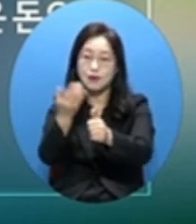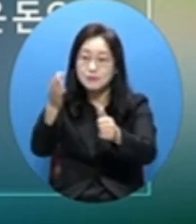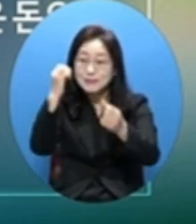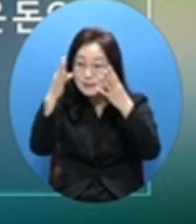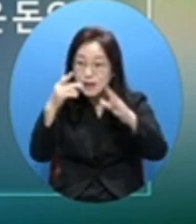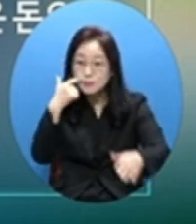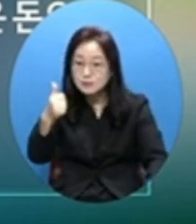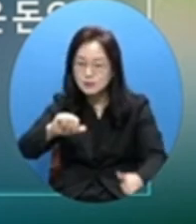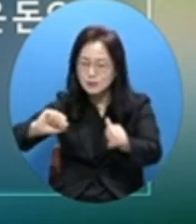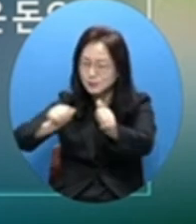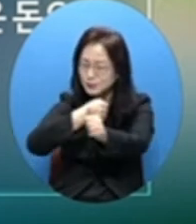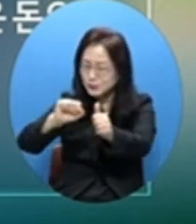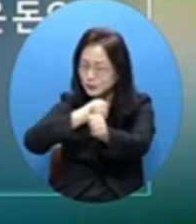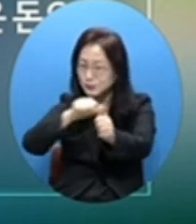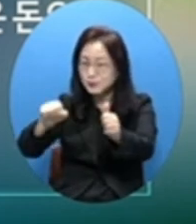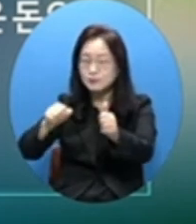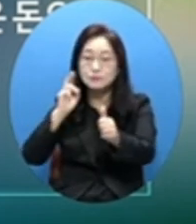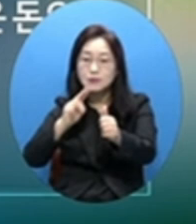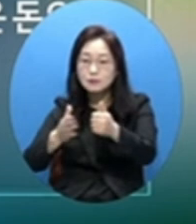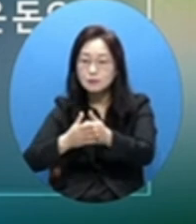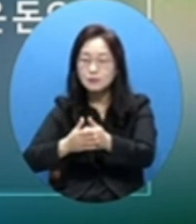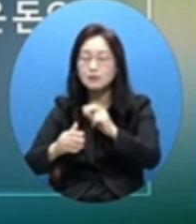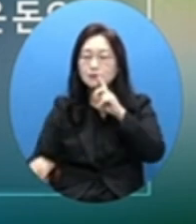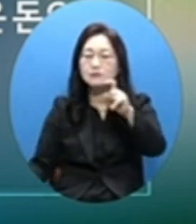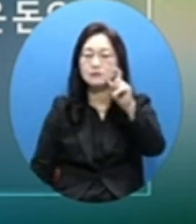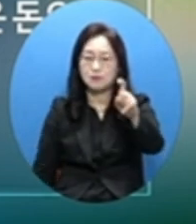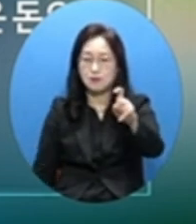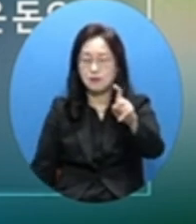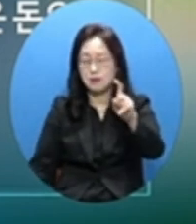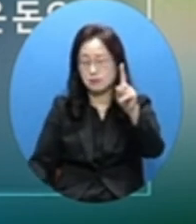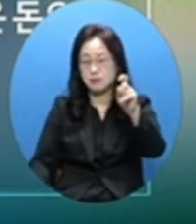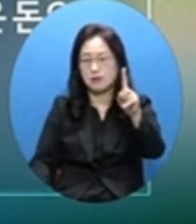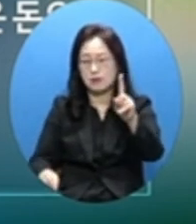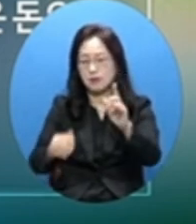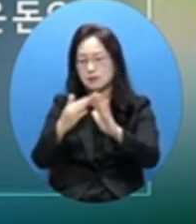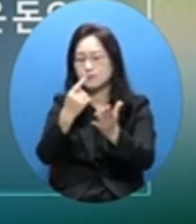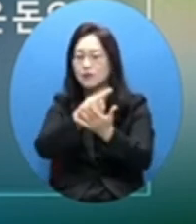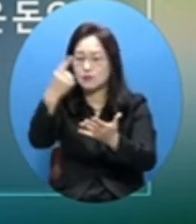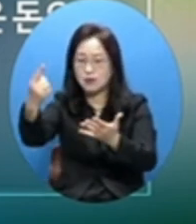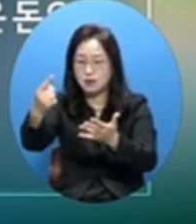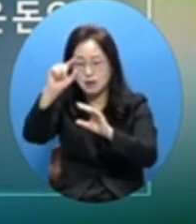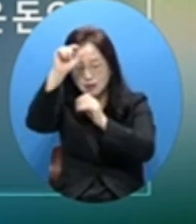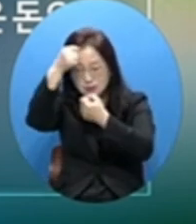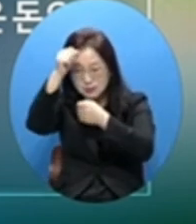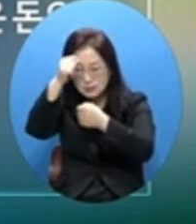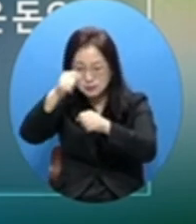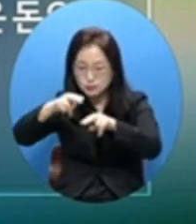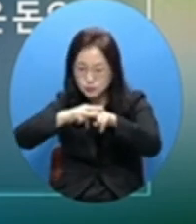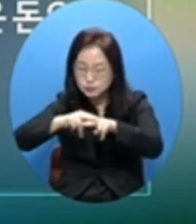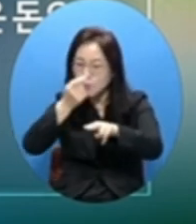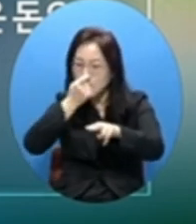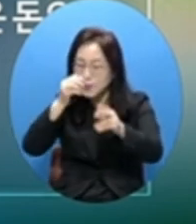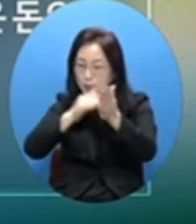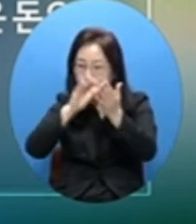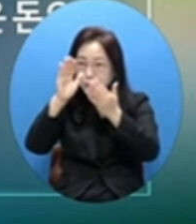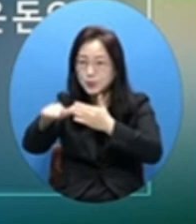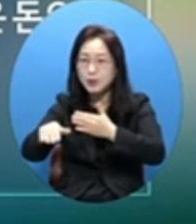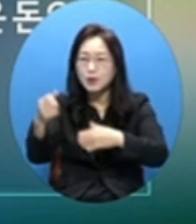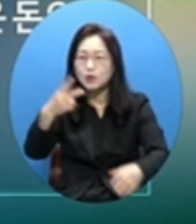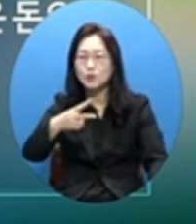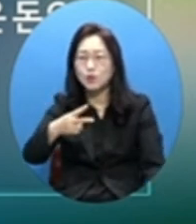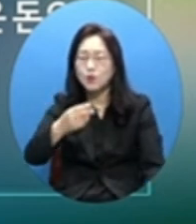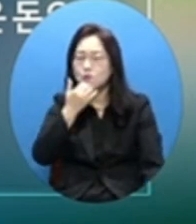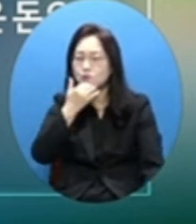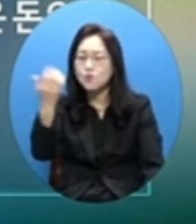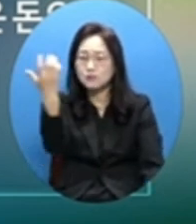폭력적이어서 11살 때 집을 나옵니다. 직업보도원에서 일하면서 구두 닦는 기술을 배웁니다. 17살 때 서울에 올라 먹고 살기 위해서 온갖